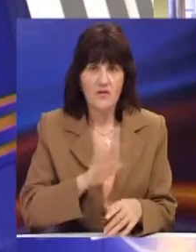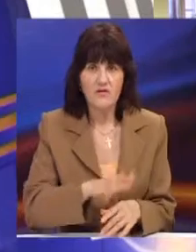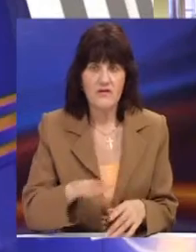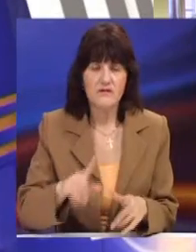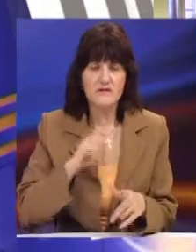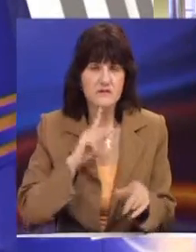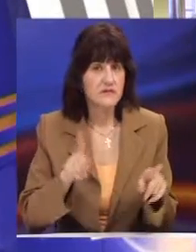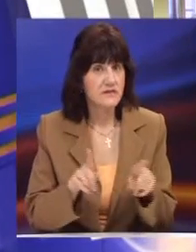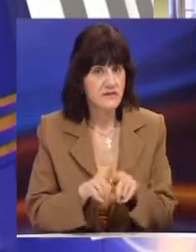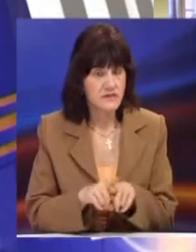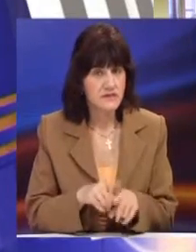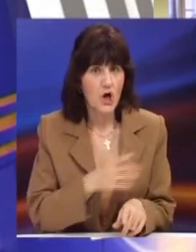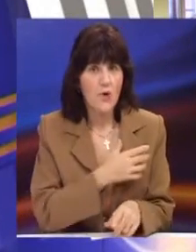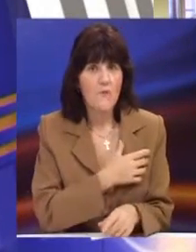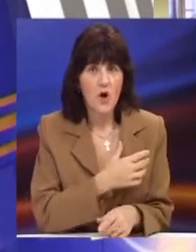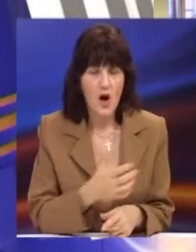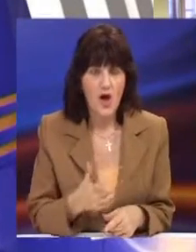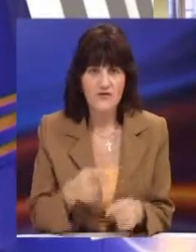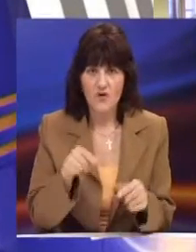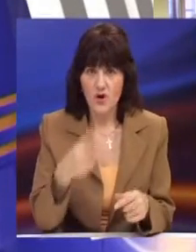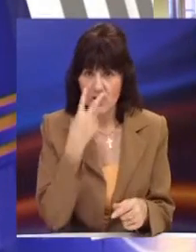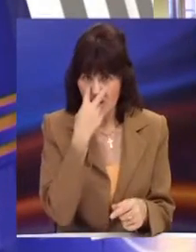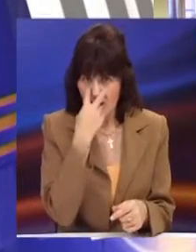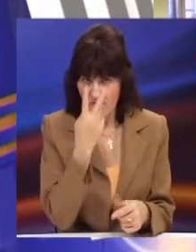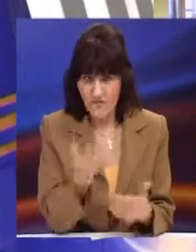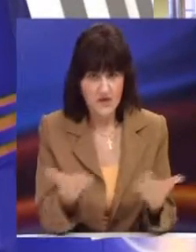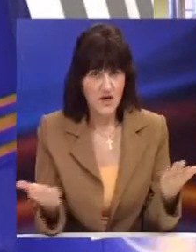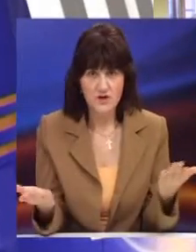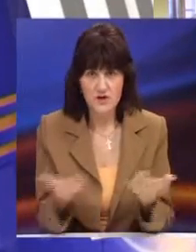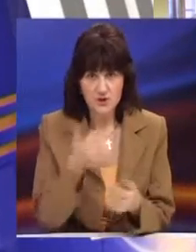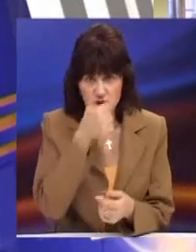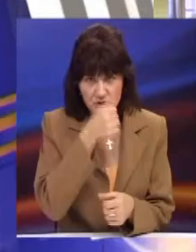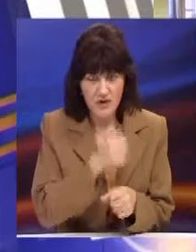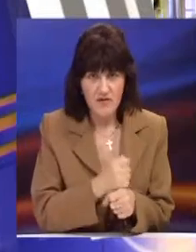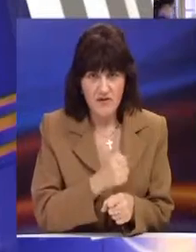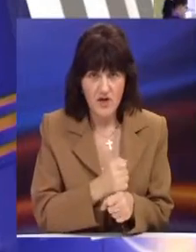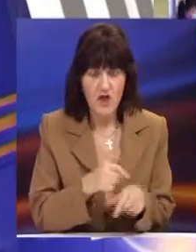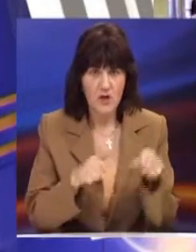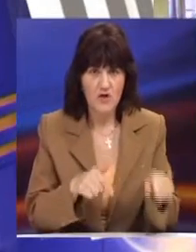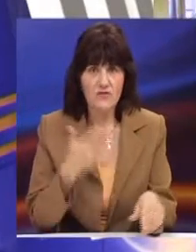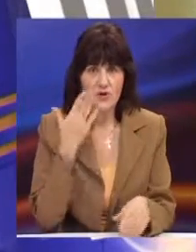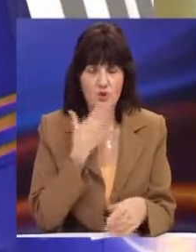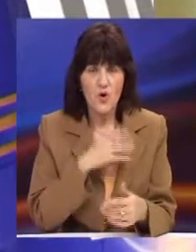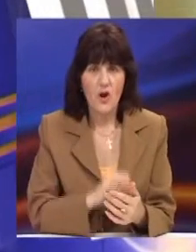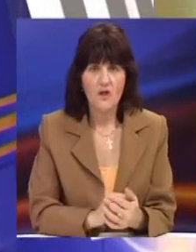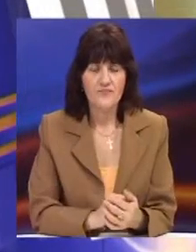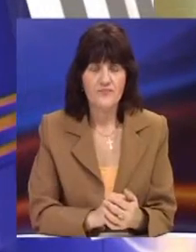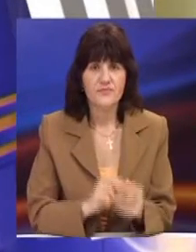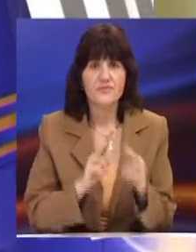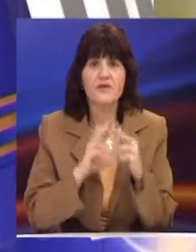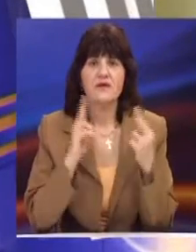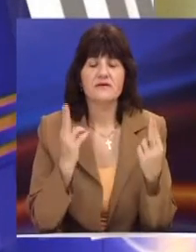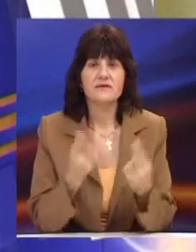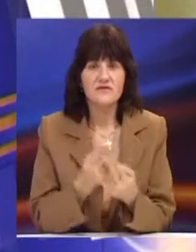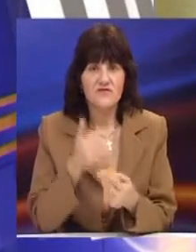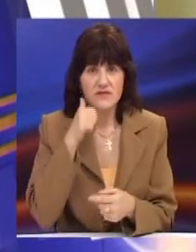a za njih je također neverovatno bogatstvo da oni vide šta se radi kod nas u školi. Svetski dan